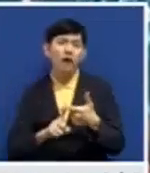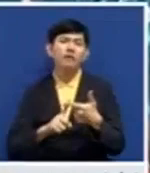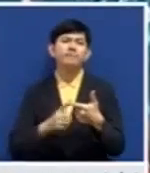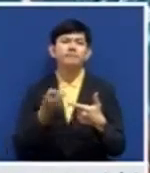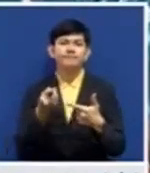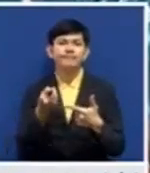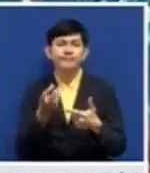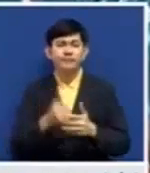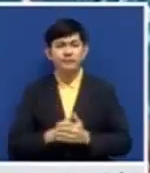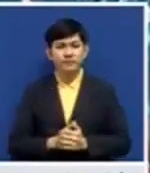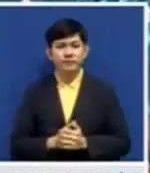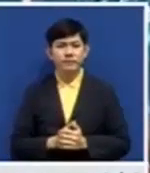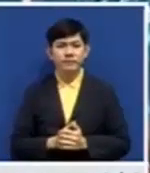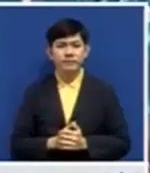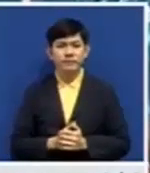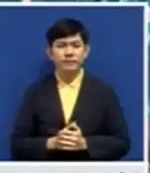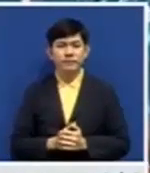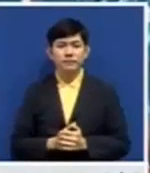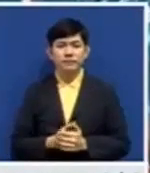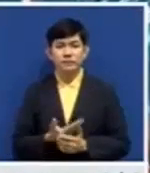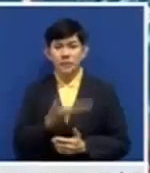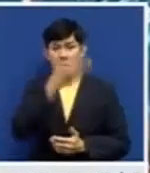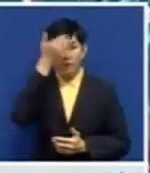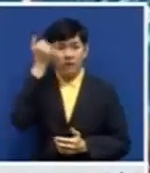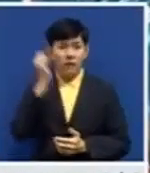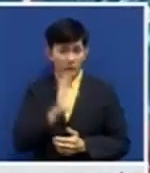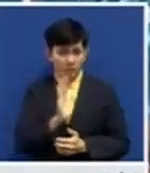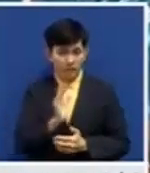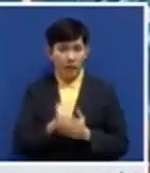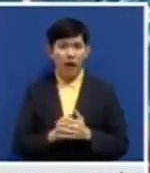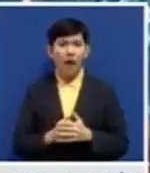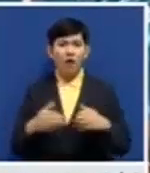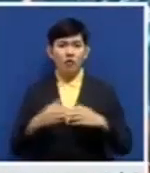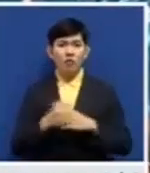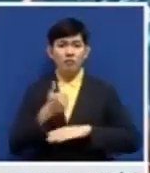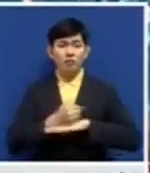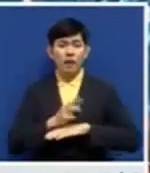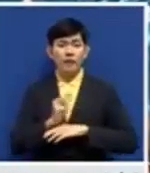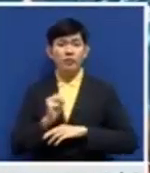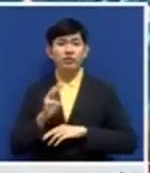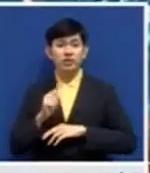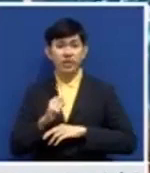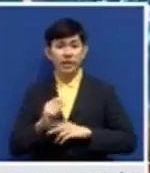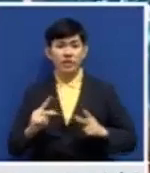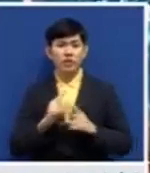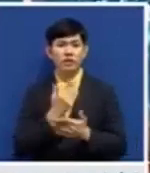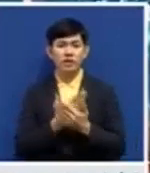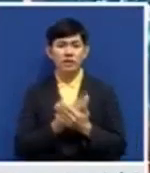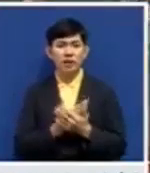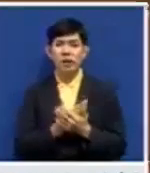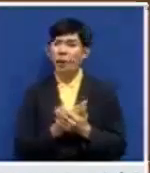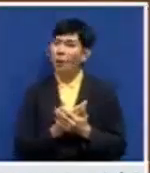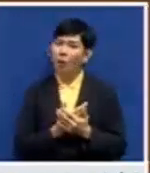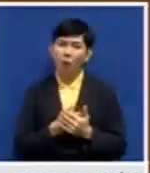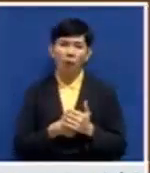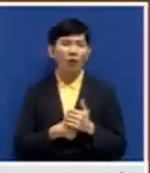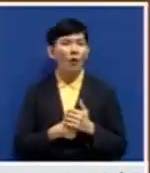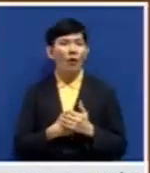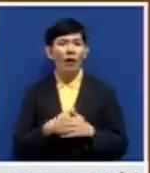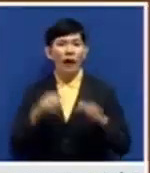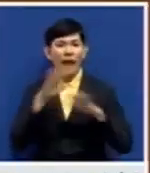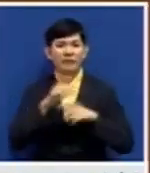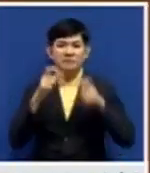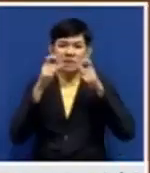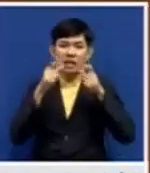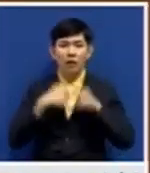อยๆท่านอย่าลืมนะครับว่ารัฐมนตรีคลังผมในอดีตเนี่ยเขาขี้เหนียวมากนะไม่ใช่จู่ๆ